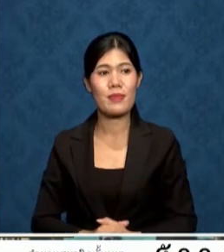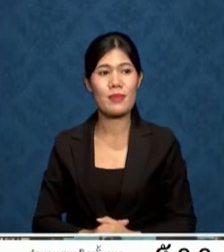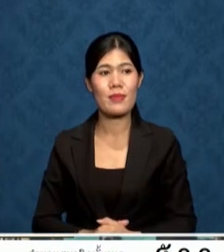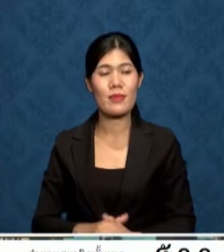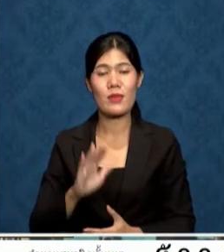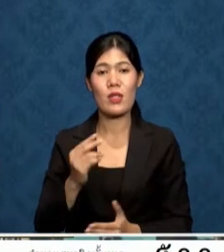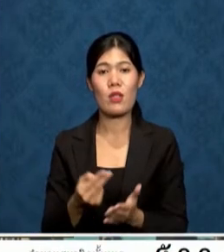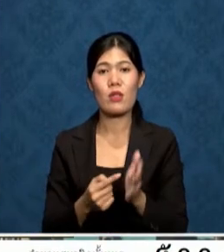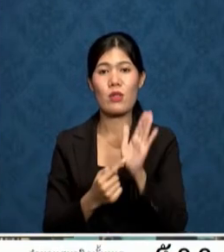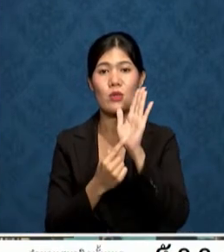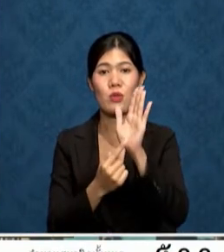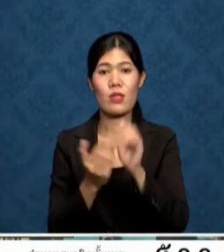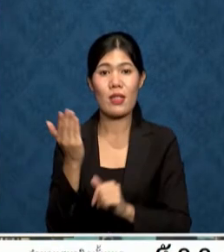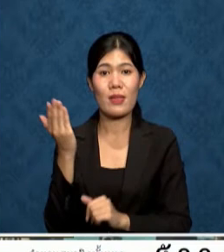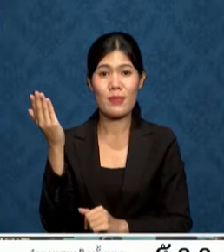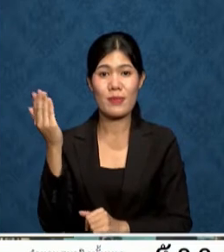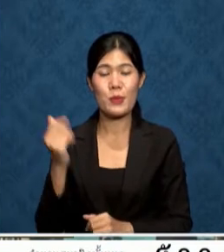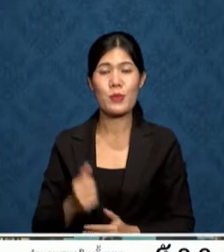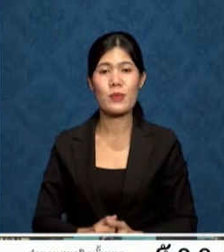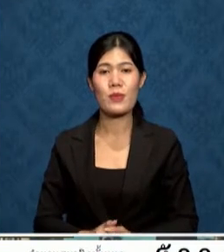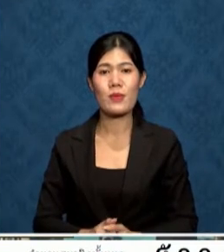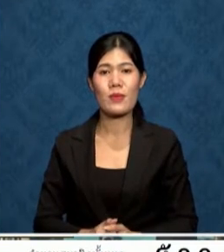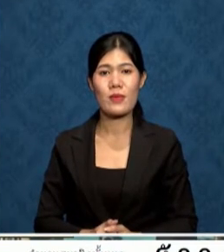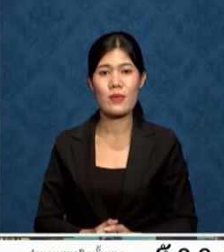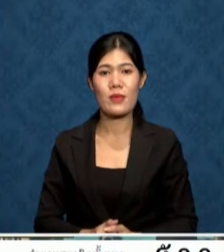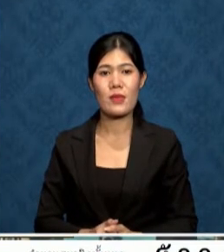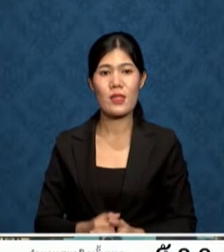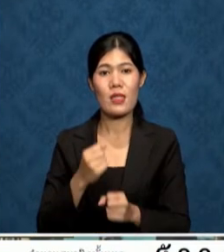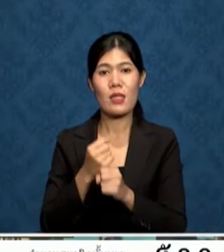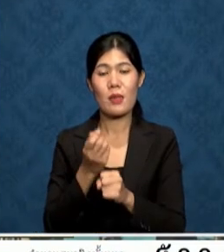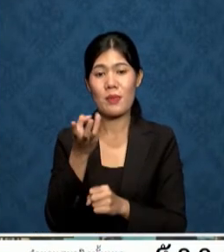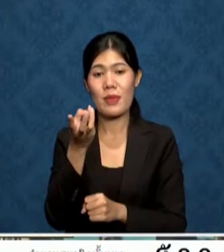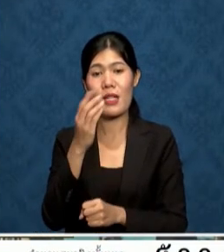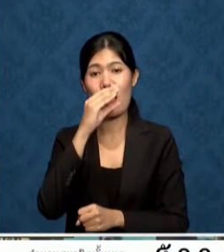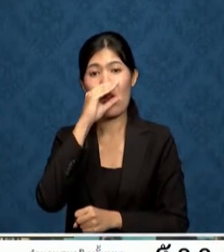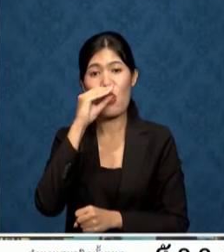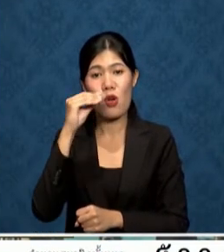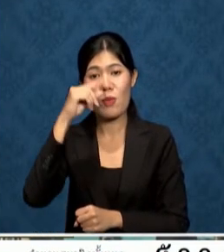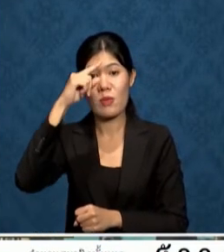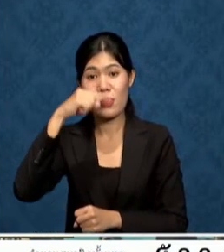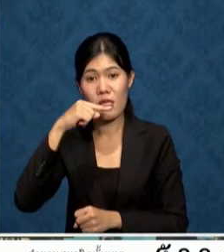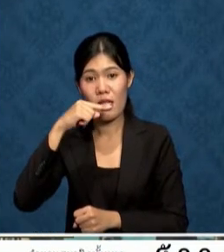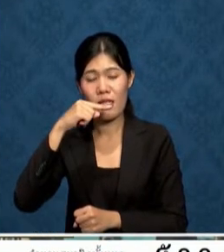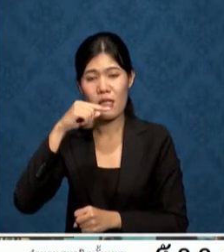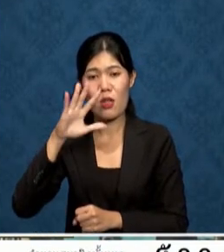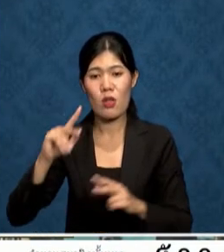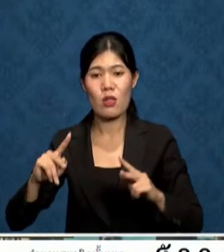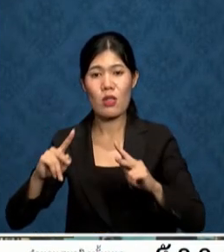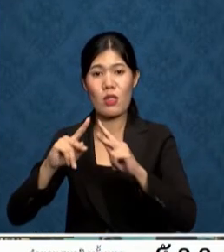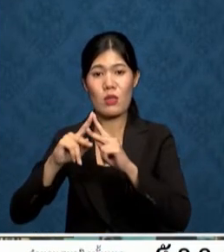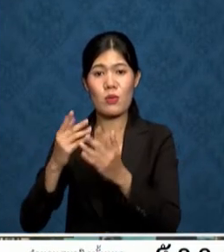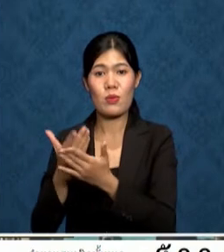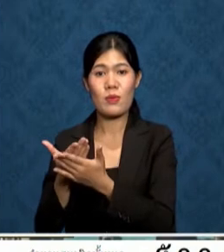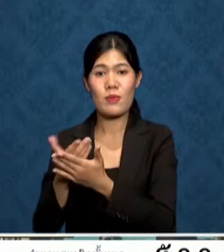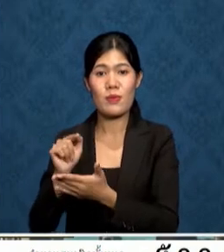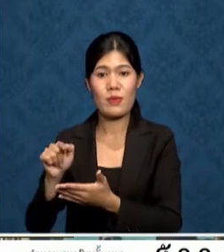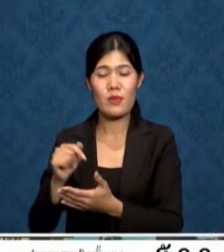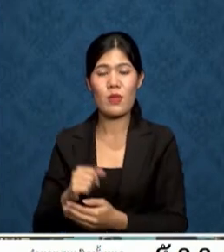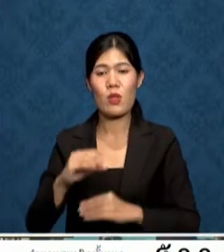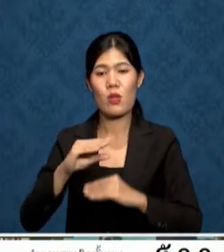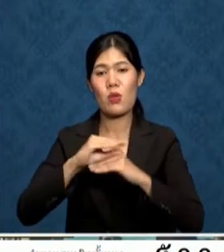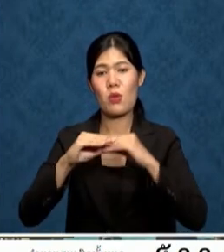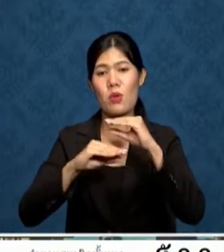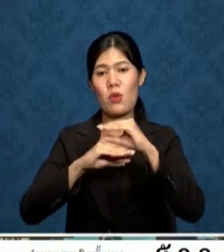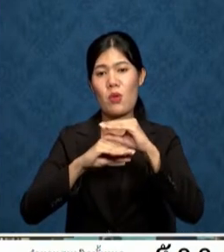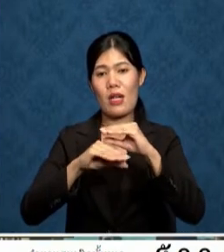ครับครับค่าใช้จ่ายในการขับเคลื่อนซอพด้วยเครื่องหมายรับรองข้าวหอมมะลิไทยของกระทรวงพาณิชย์โครงการ Soft Powerพลังสื่อสารเสริม